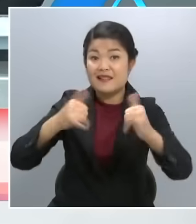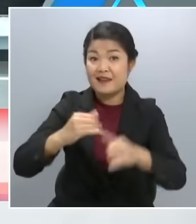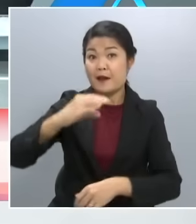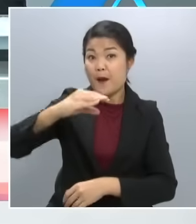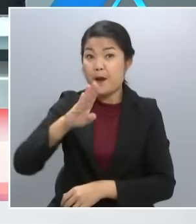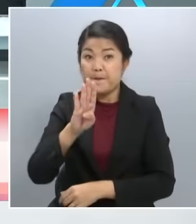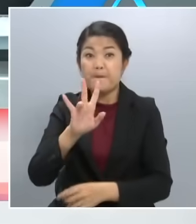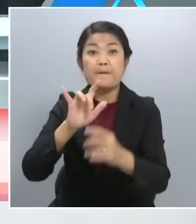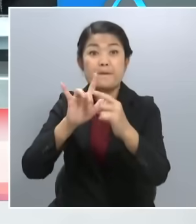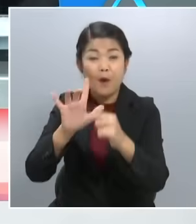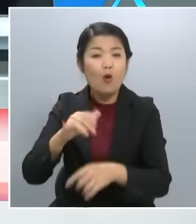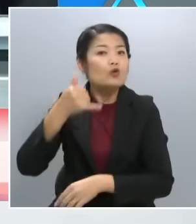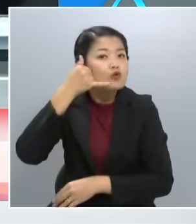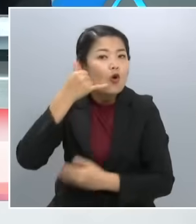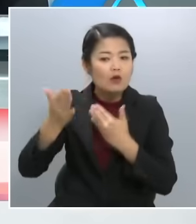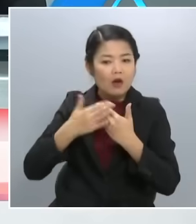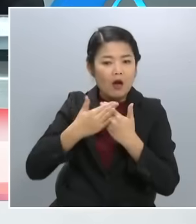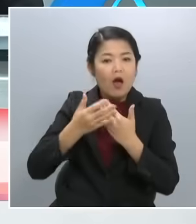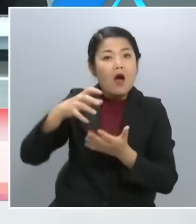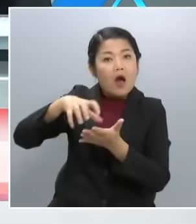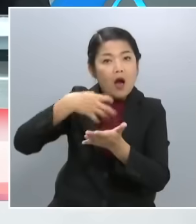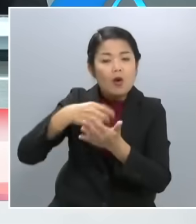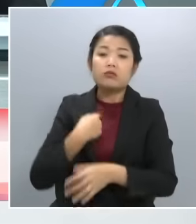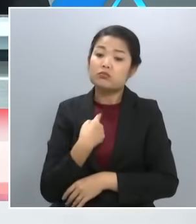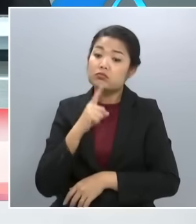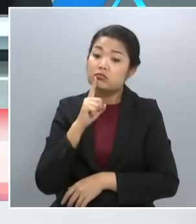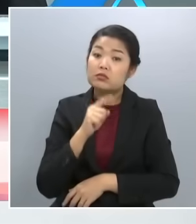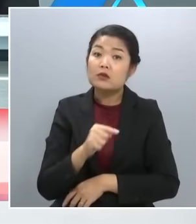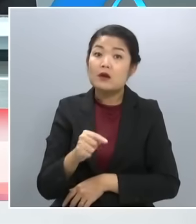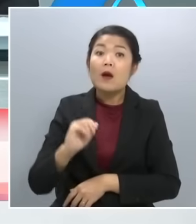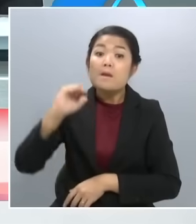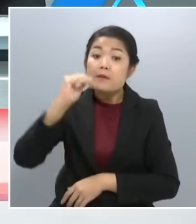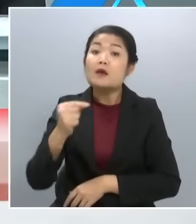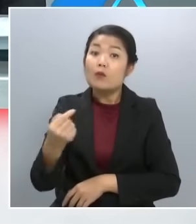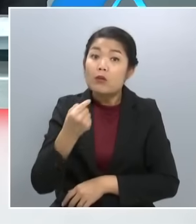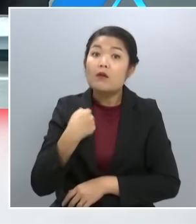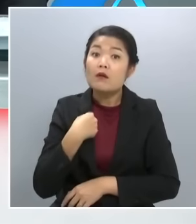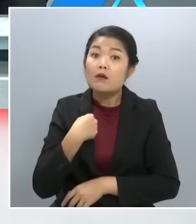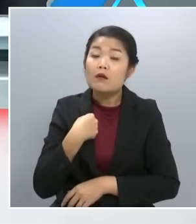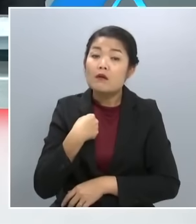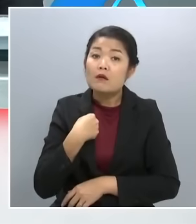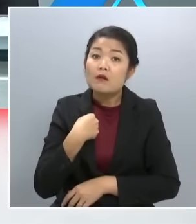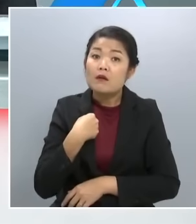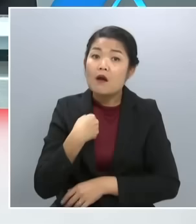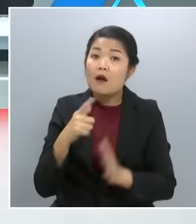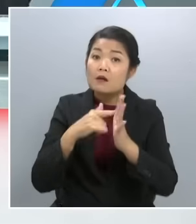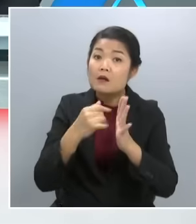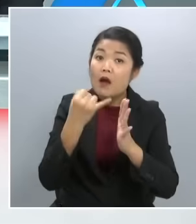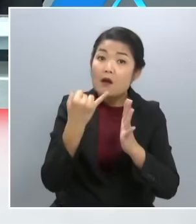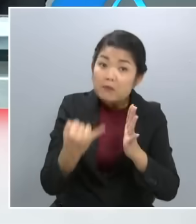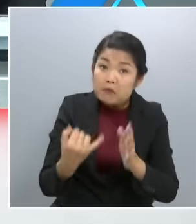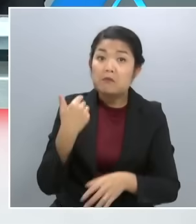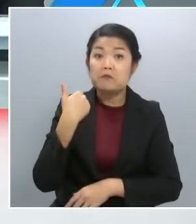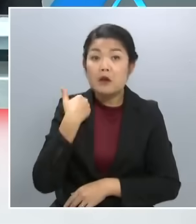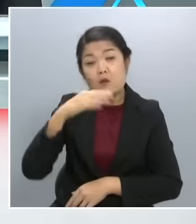โทษนะฮะโทรศัพท์มาหาใช่มั้ยติดต่อมาหาบอกว่าเนี่ยถามบอกว่าแพรวพี่สาวพีทเนี่ยนะมีแพ้ยาหรือเป็นอะไรยังไงมย